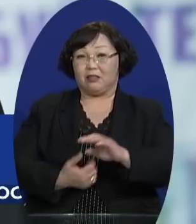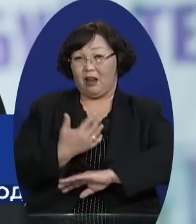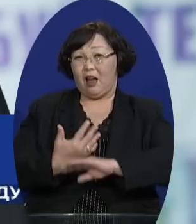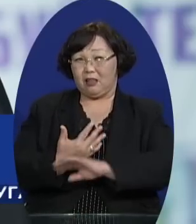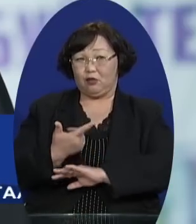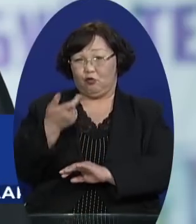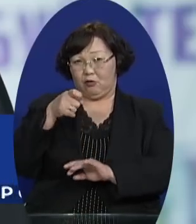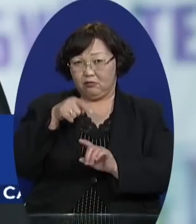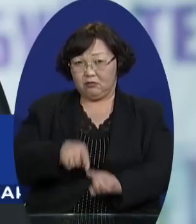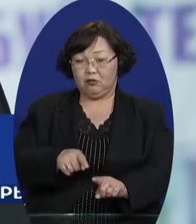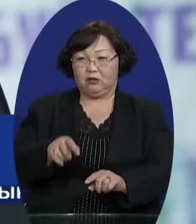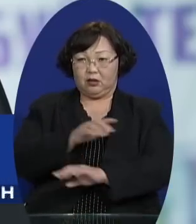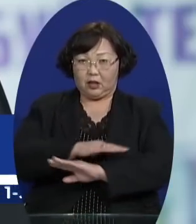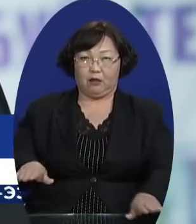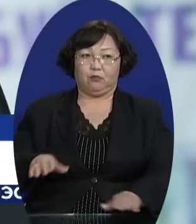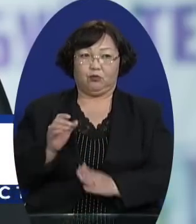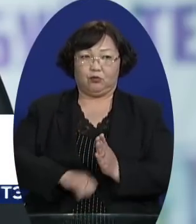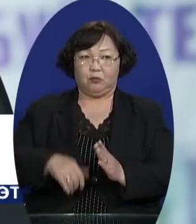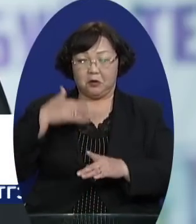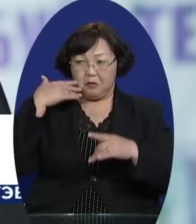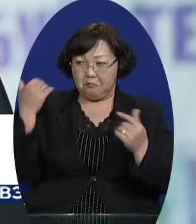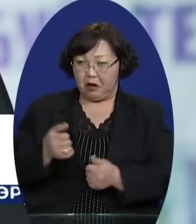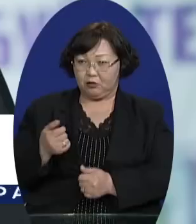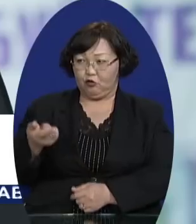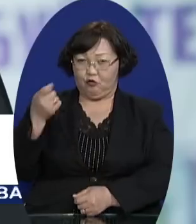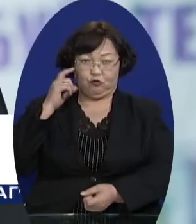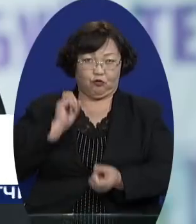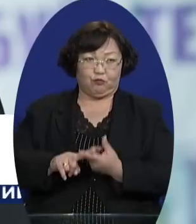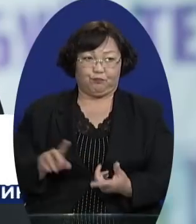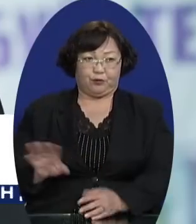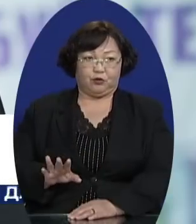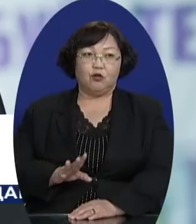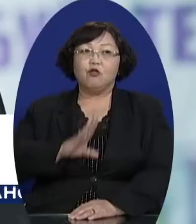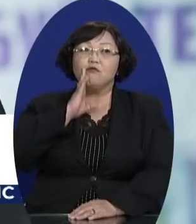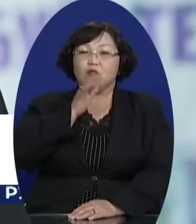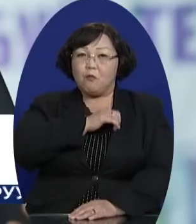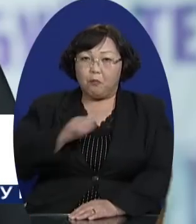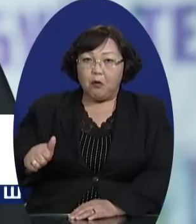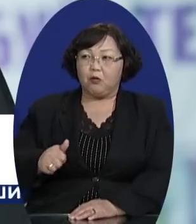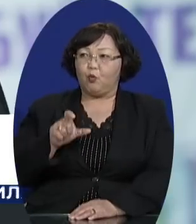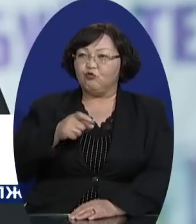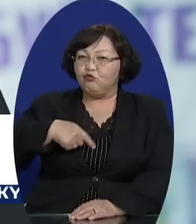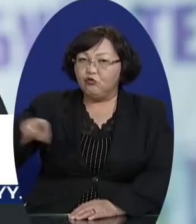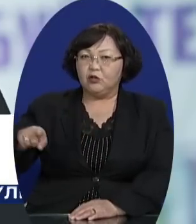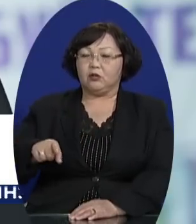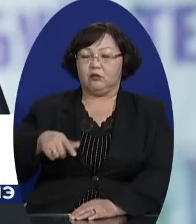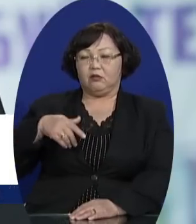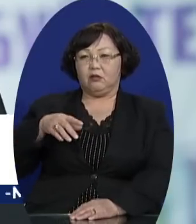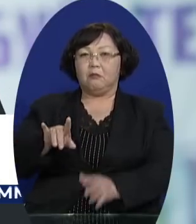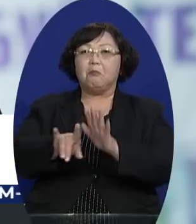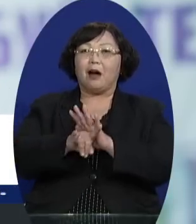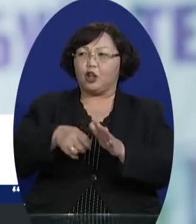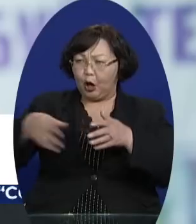тарайлан гэж хэлэхээсээ илүү тэгээ малчин гэж хэлэхэд одоо болцсон. Өглөө болгон хүний мал хариулж байна. Өглөө болгон хөөж байна. Оройваас хөөж